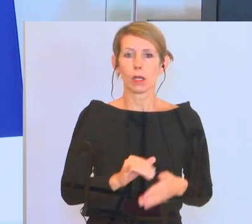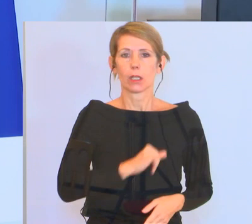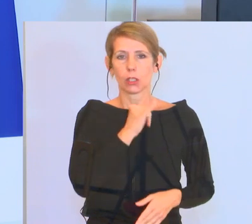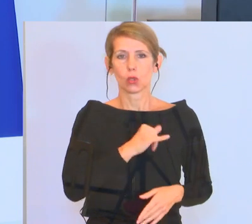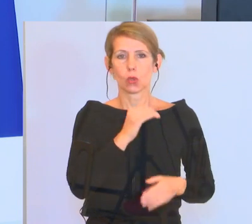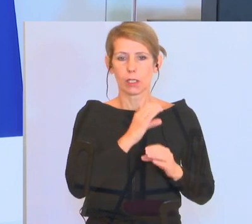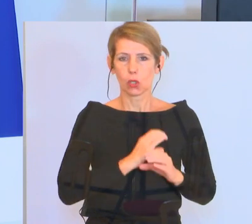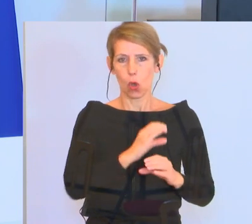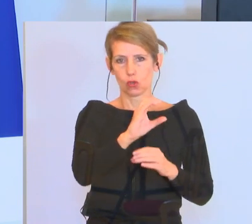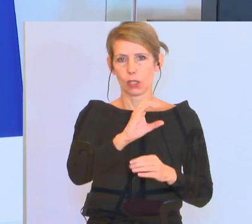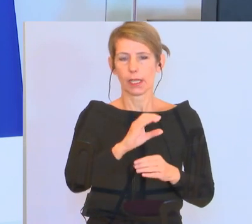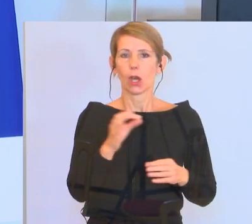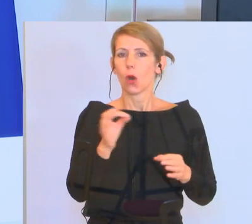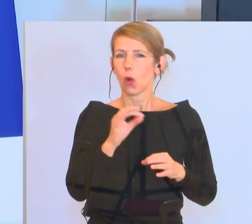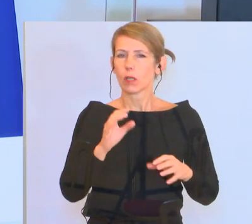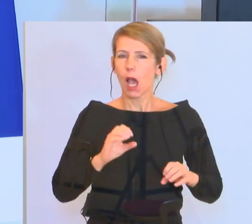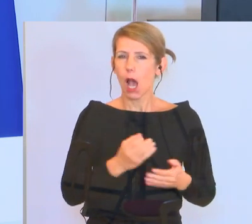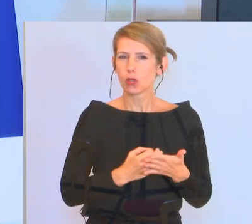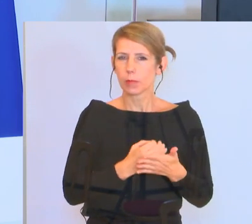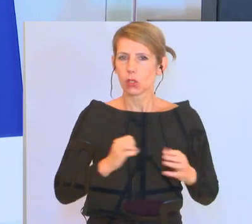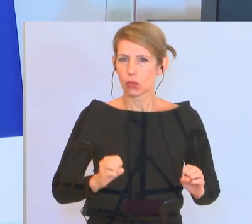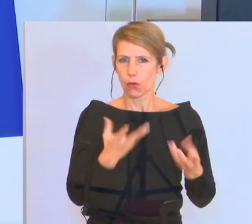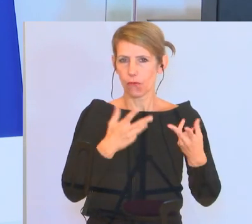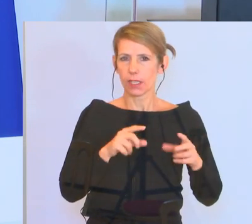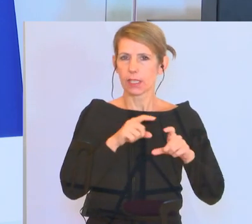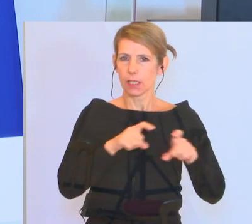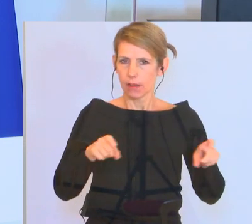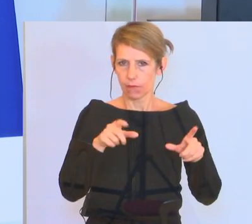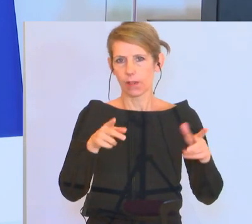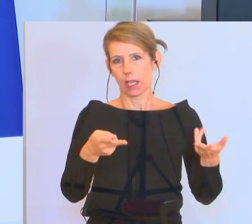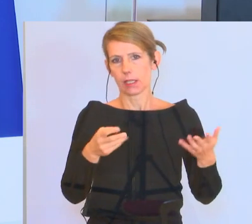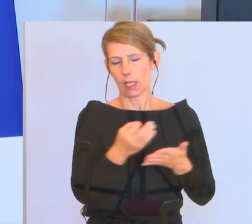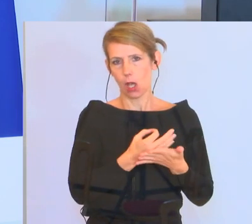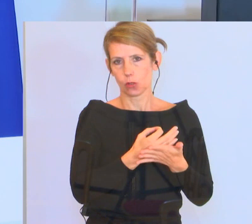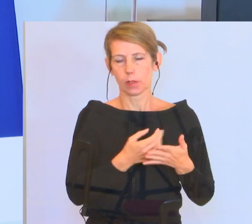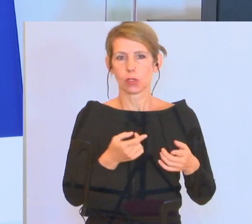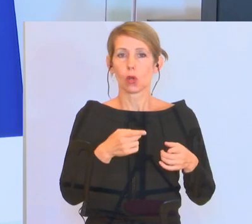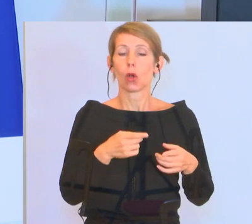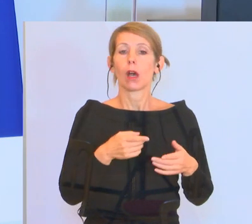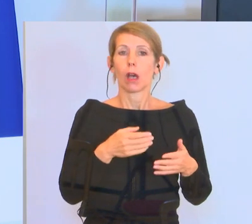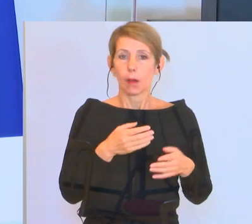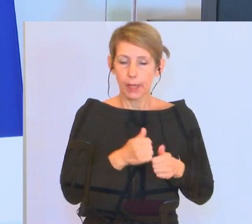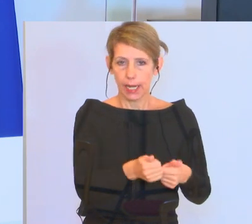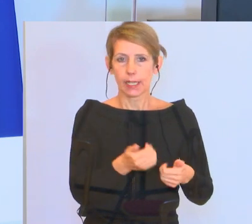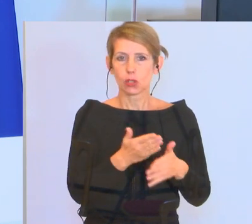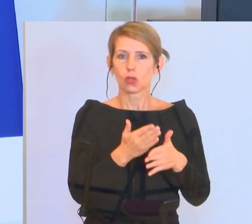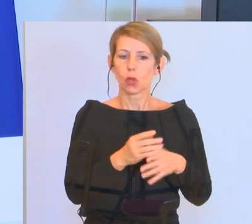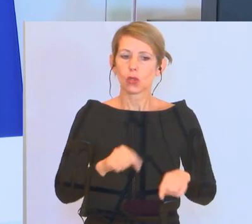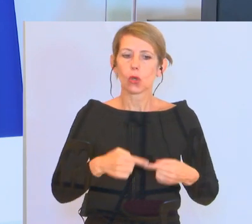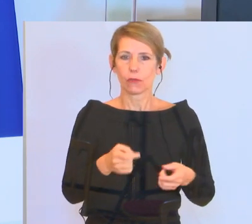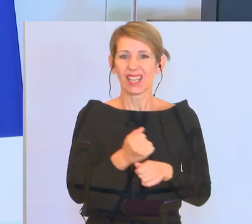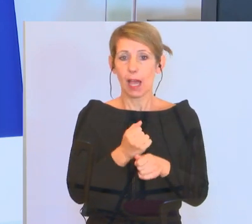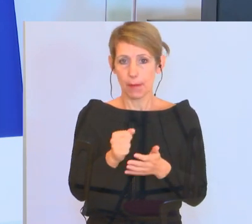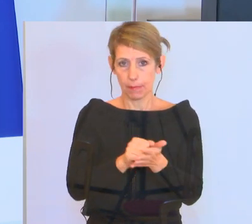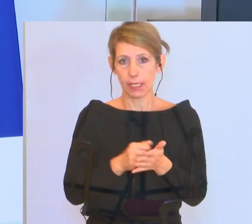Ausbildungsfit, wo wir die Jugendlichen begleiten in der Berufsorientierung, aber auch dann am Fuß fassen im Arbeitsmarkt und wo wir mit